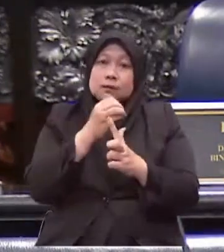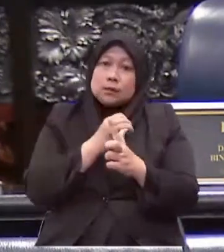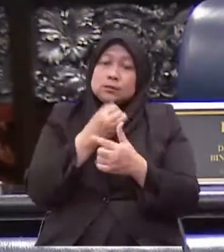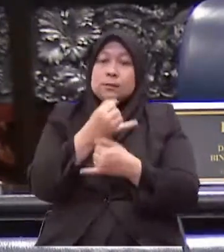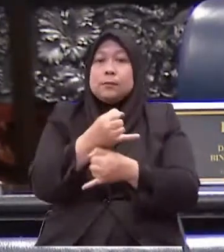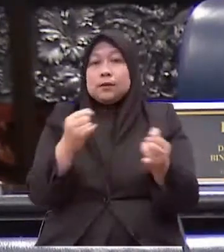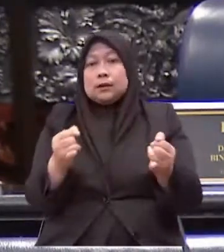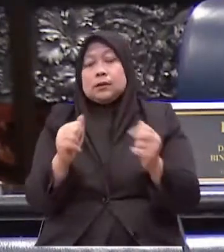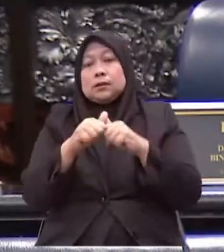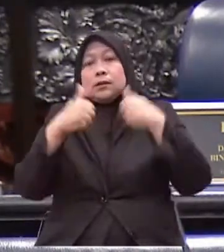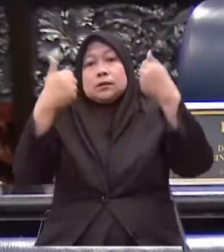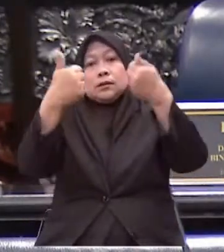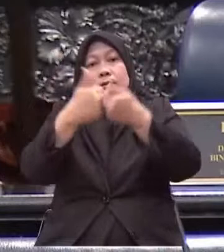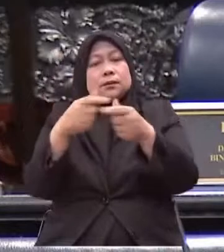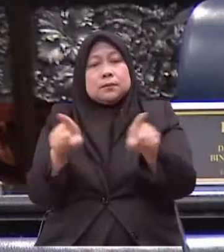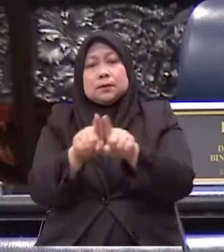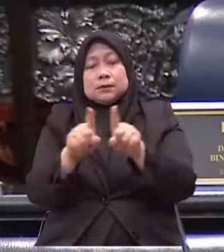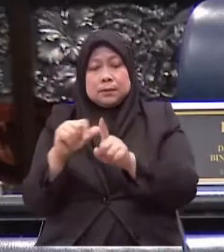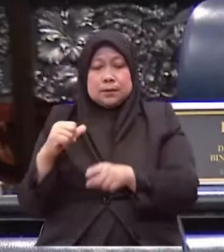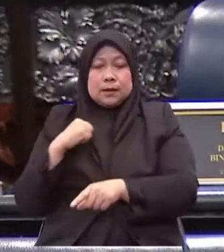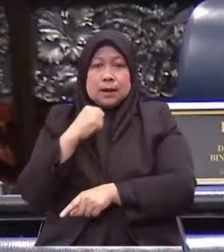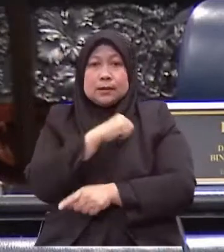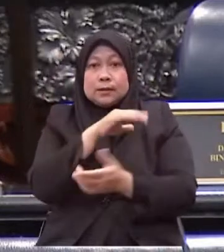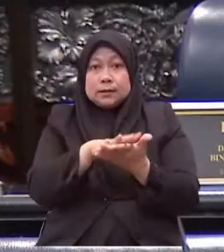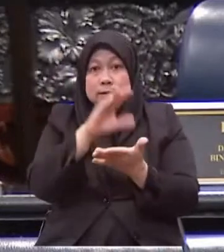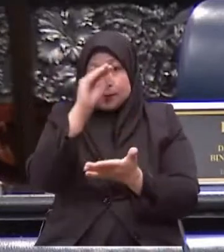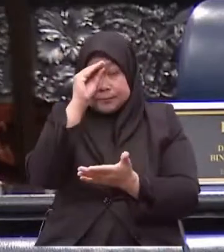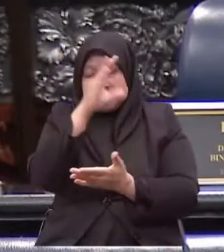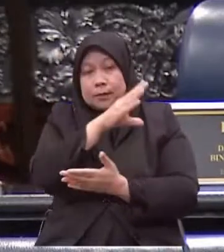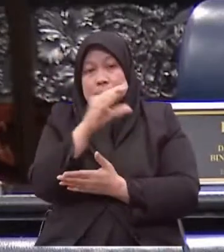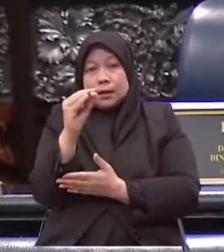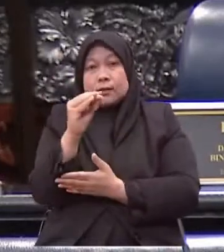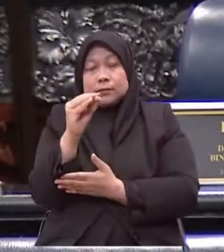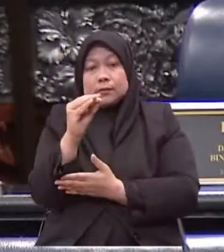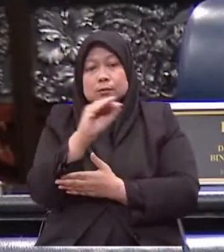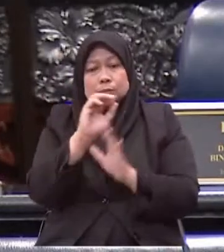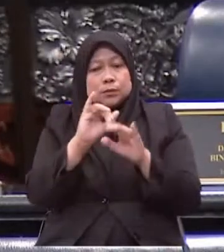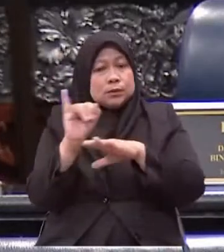agensi termasuk peranan ahli ekonomi pemain industri